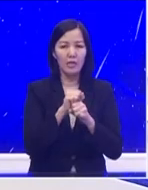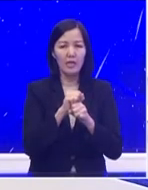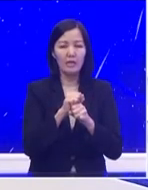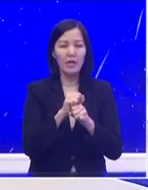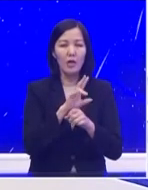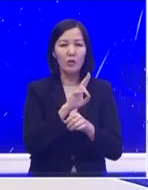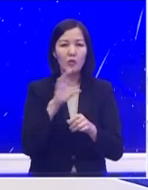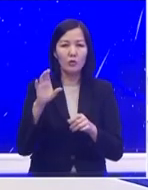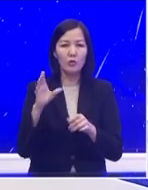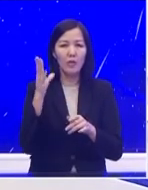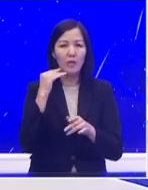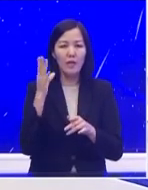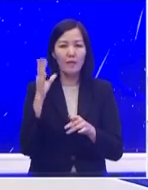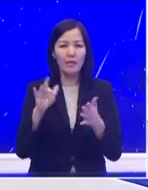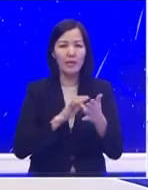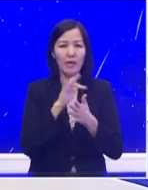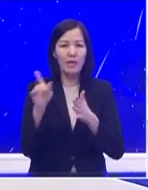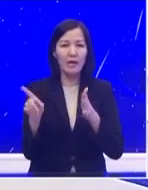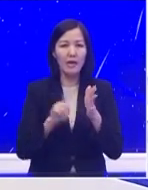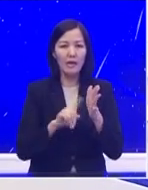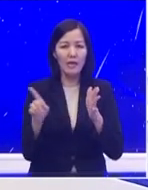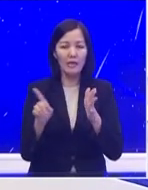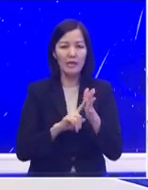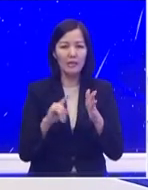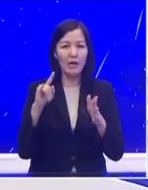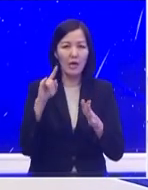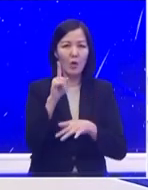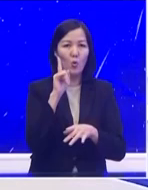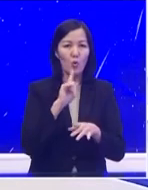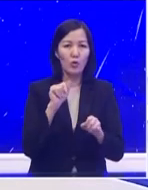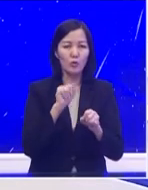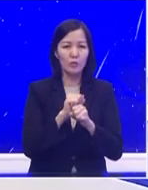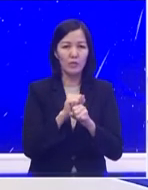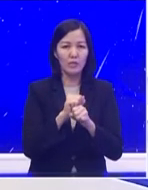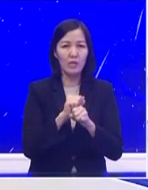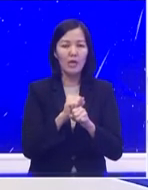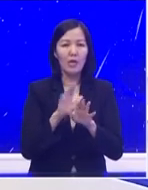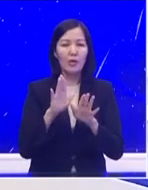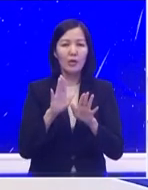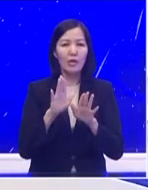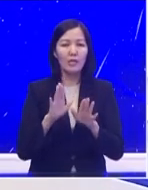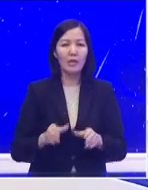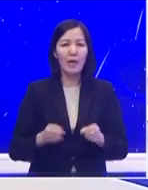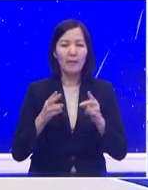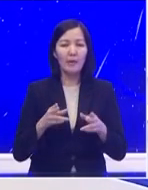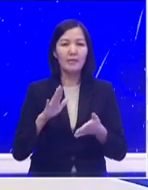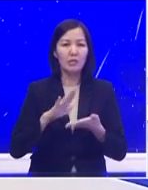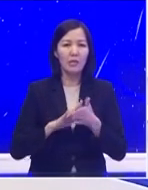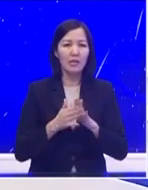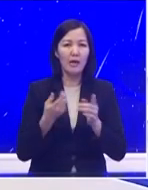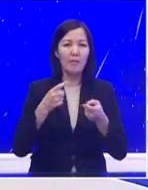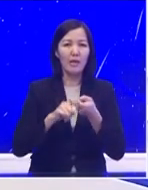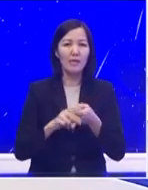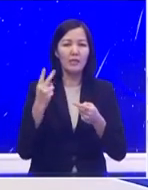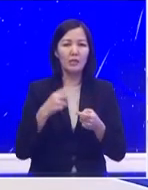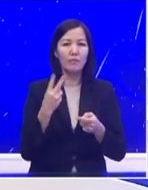қала аралығындағы өзге өңірлерге де әуе қатынастары уақытша жұмысын тоқтатады. Яғни төтенше жағдайға байланысты 22